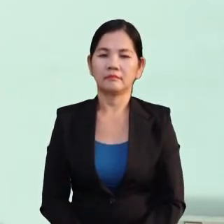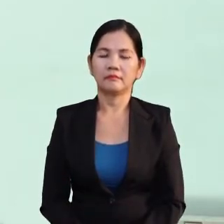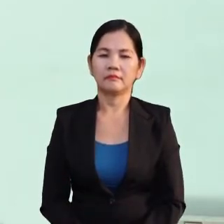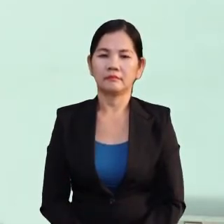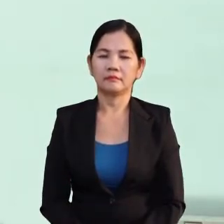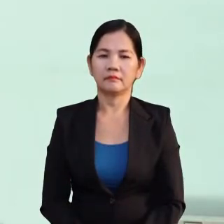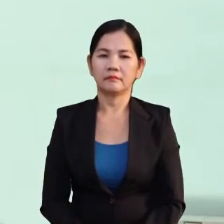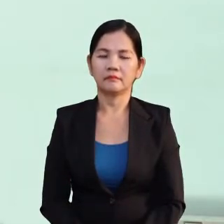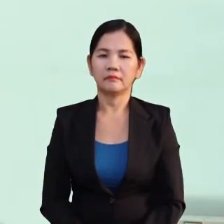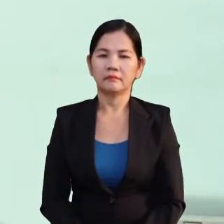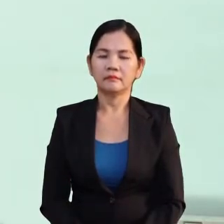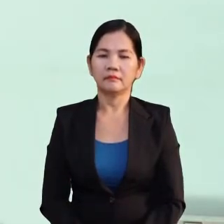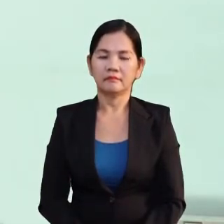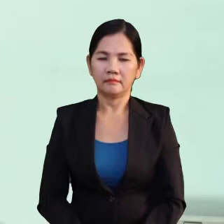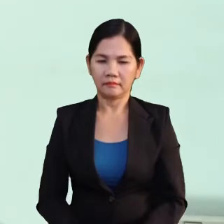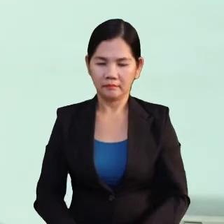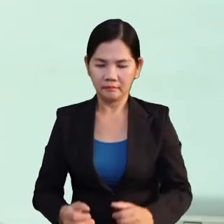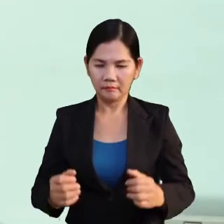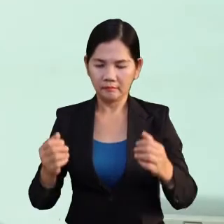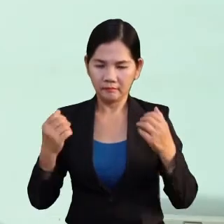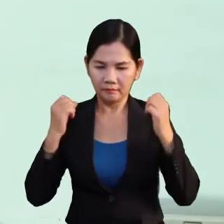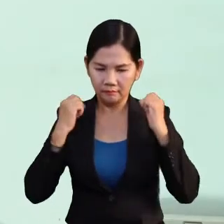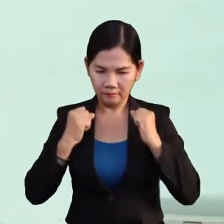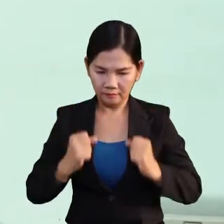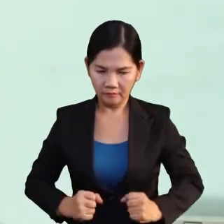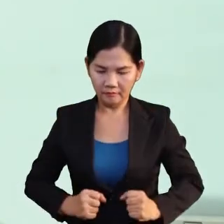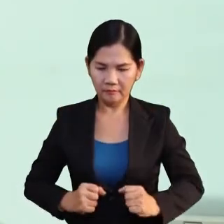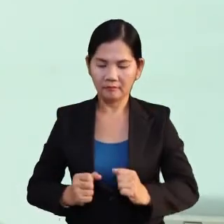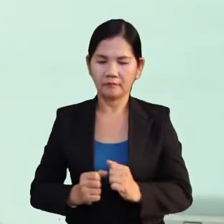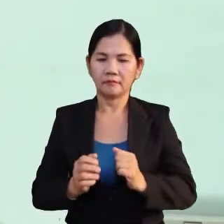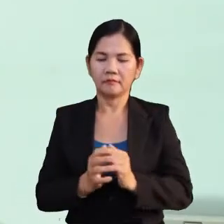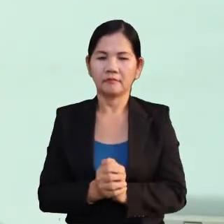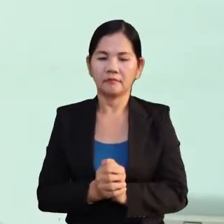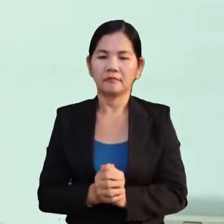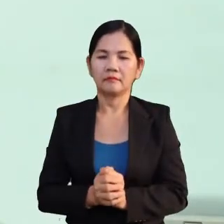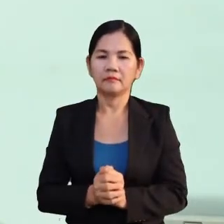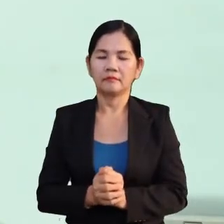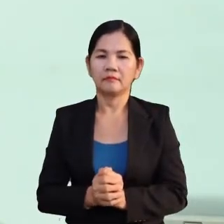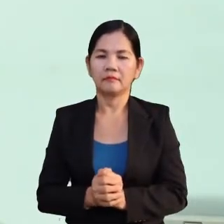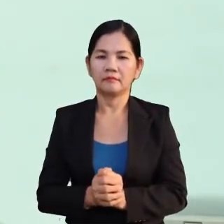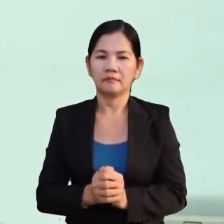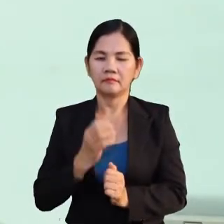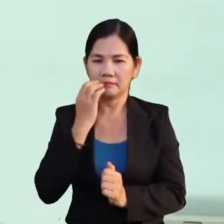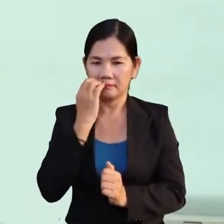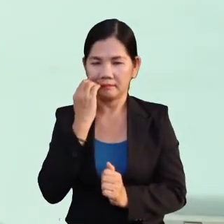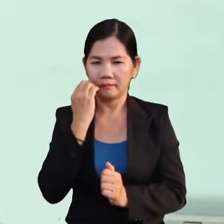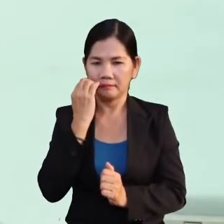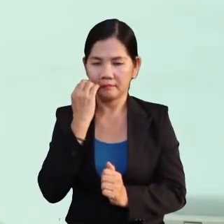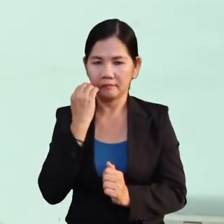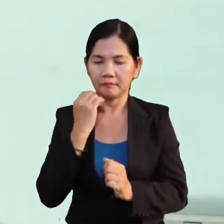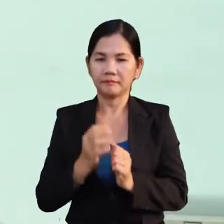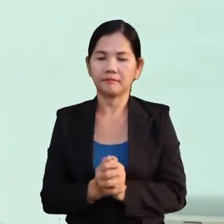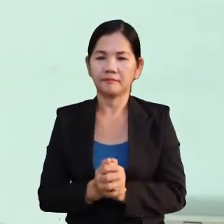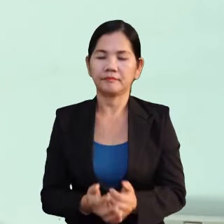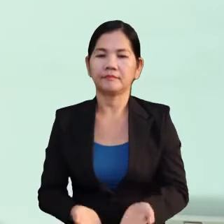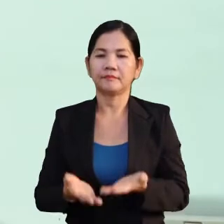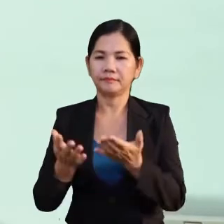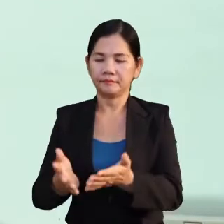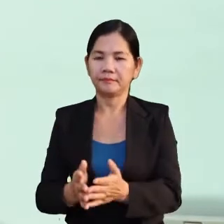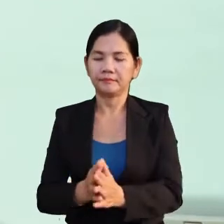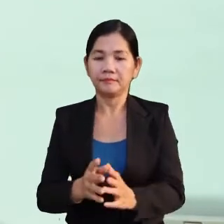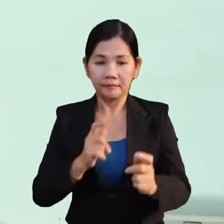ចាឃើញមានកតាបមានអីទៀតកូនឃើញមានក្តារឈ្នួនដីសមានអ្វីទៀតកូនរៀបរាប់ឲ្